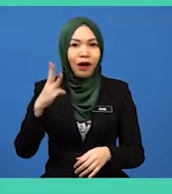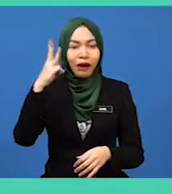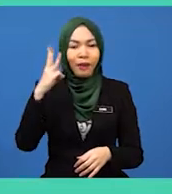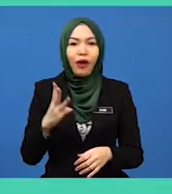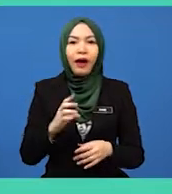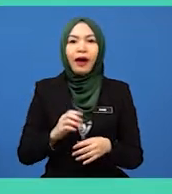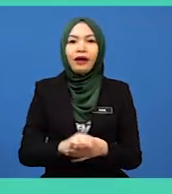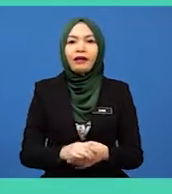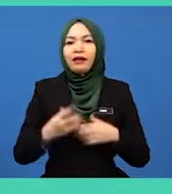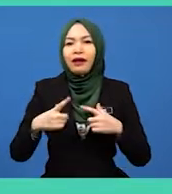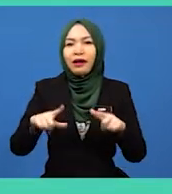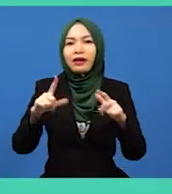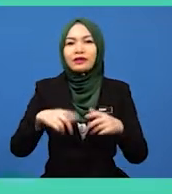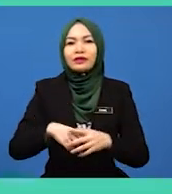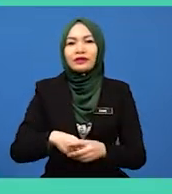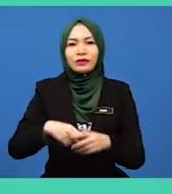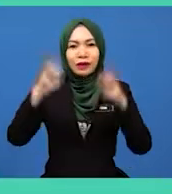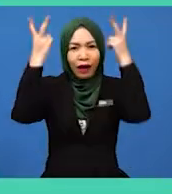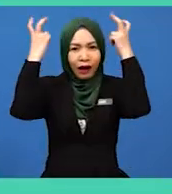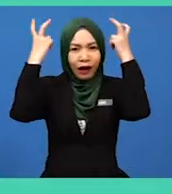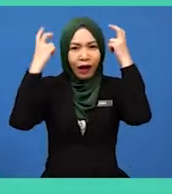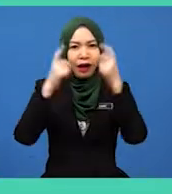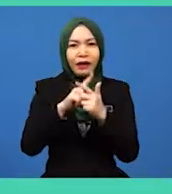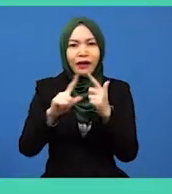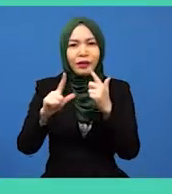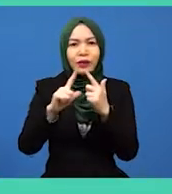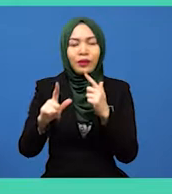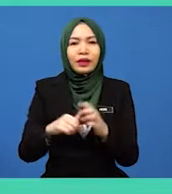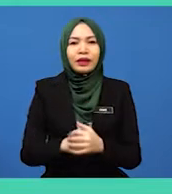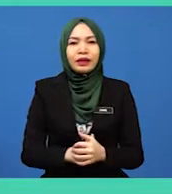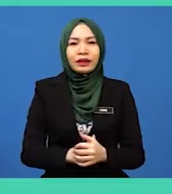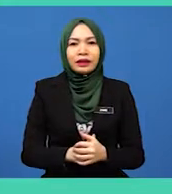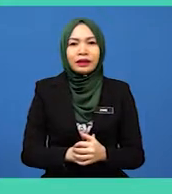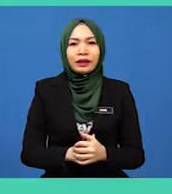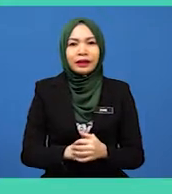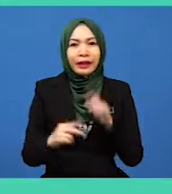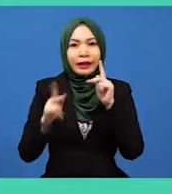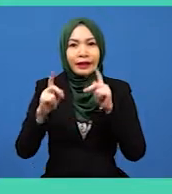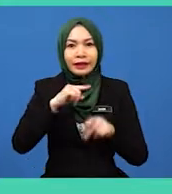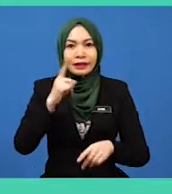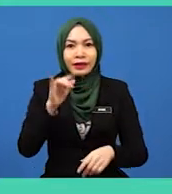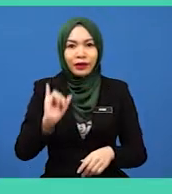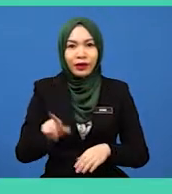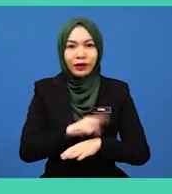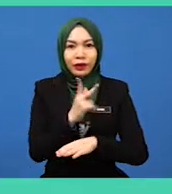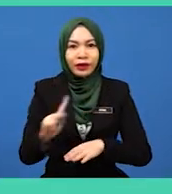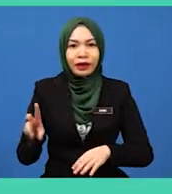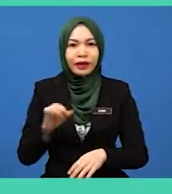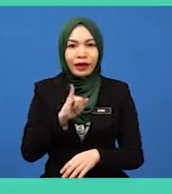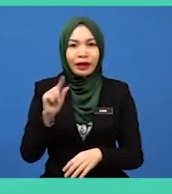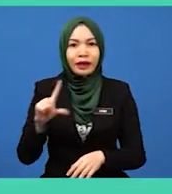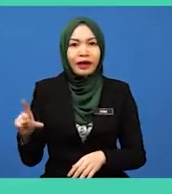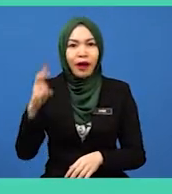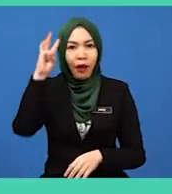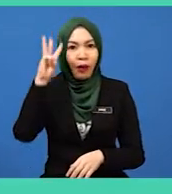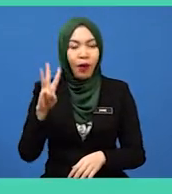Sang Arnab berlari. Kata seru yang digunakan ialah, wah, yang